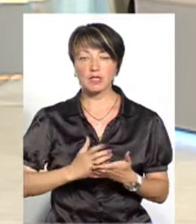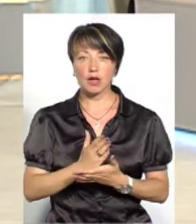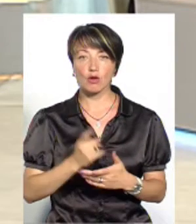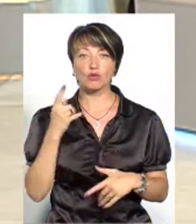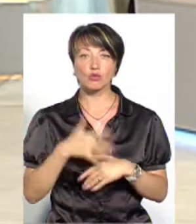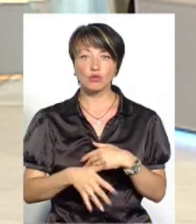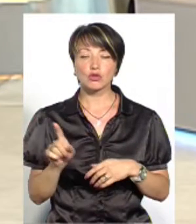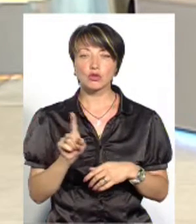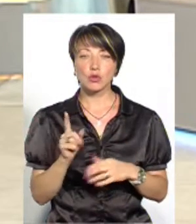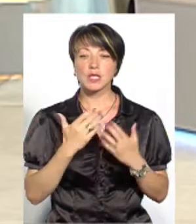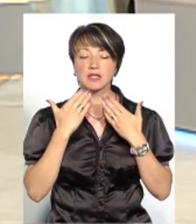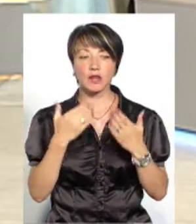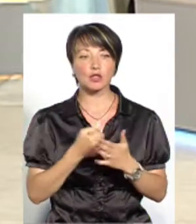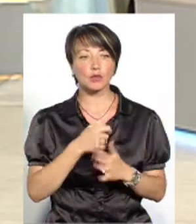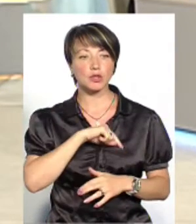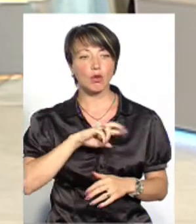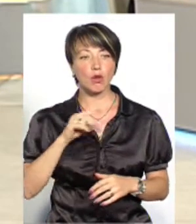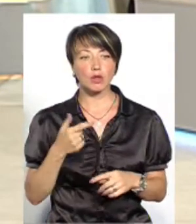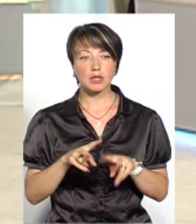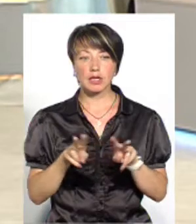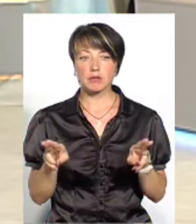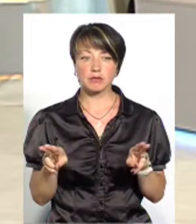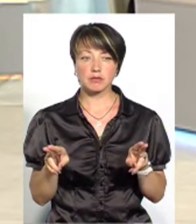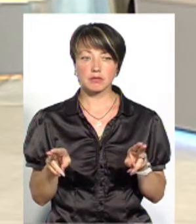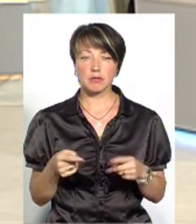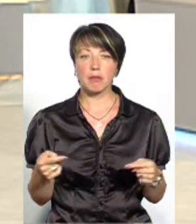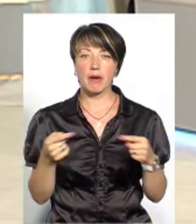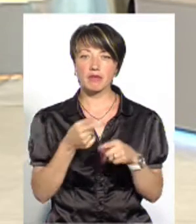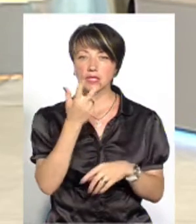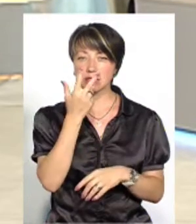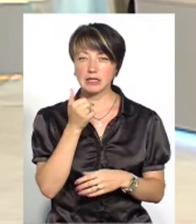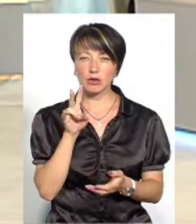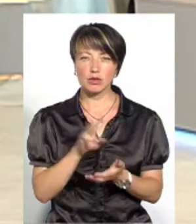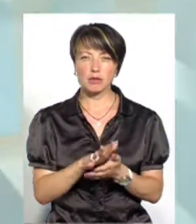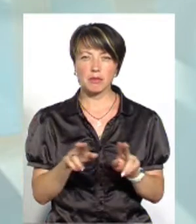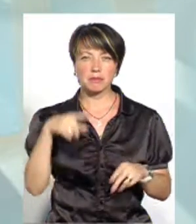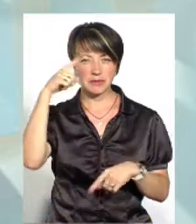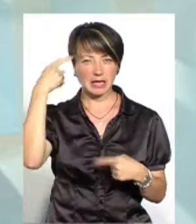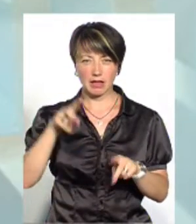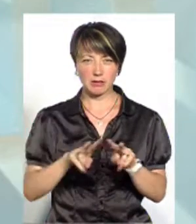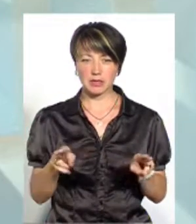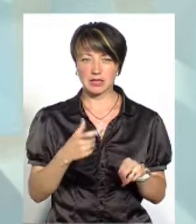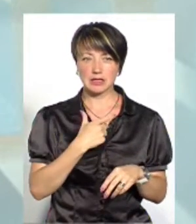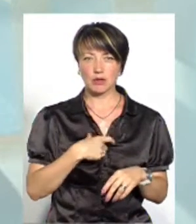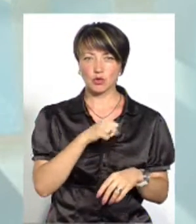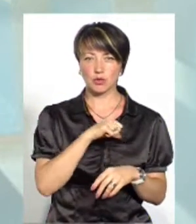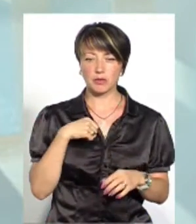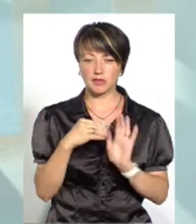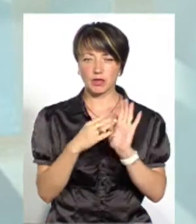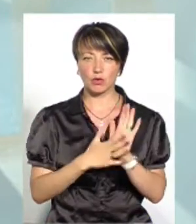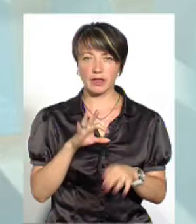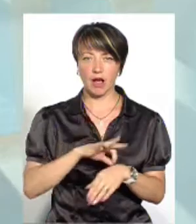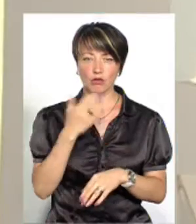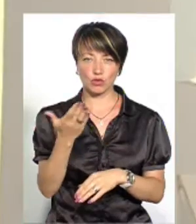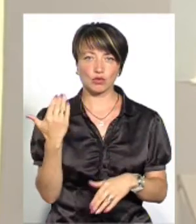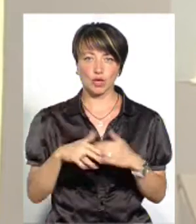вони розуміють, що звернення до психолога – це якби такий певний стереотип, це ніби як до психіатра. Це ти сам собі встановлюєш певний